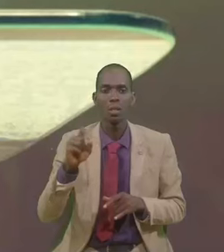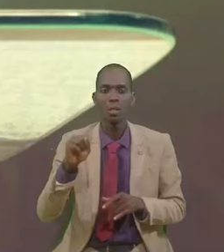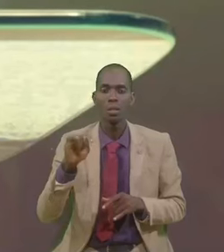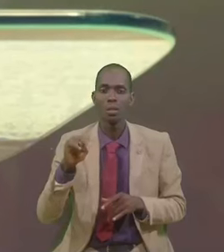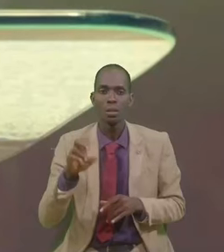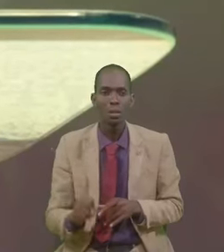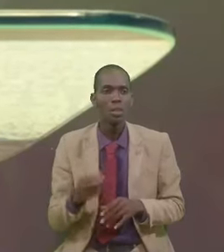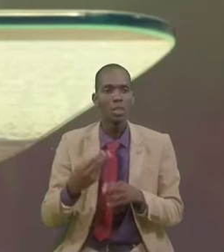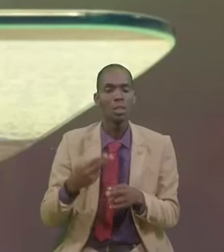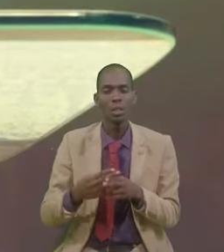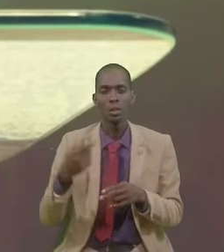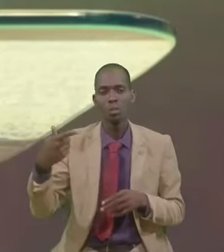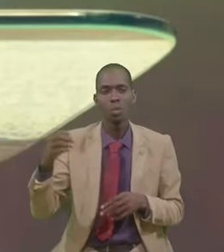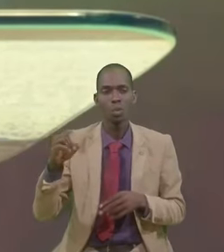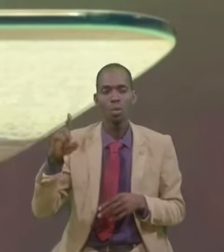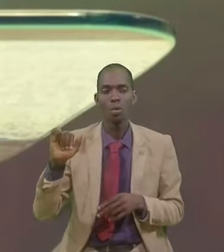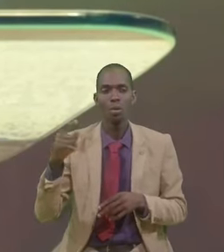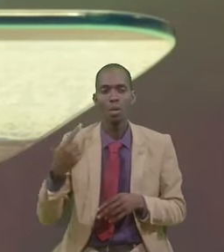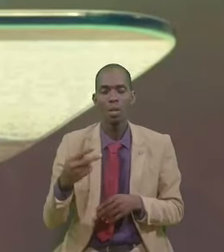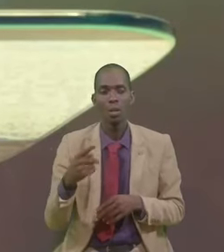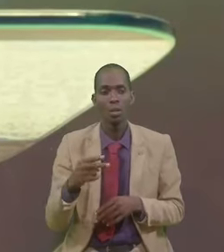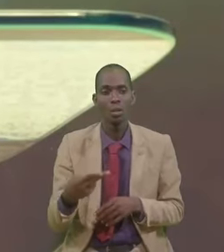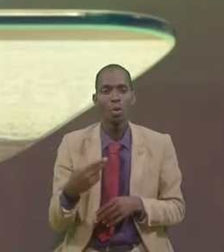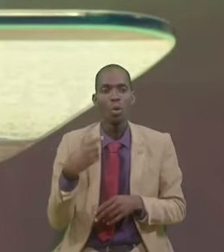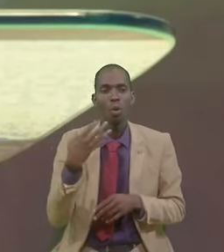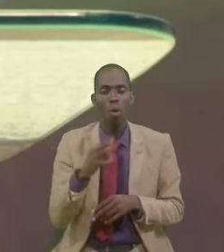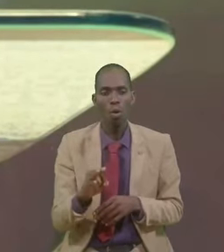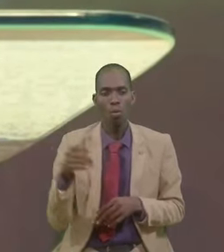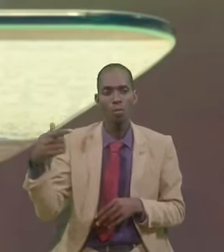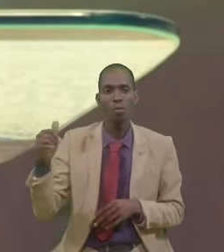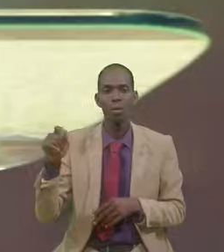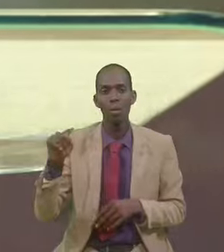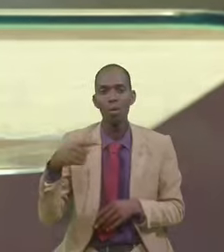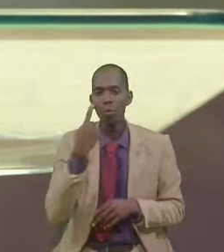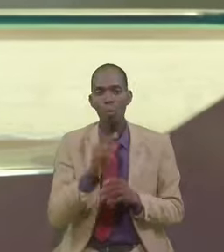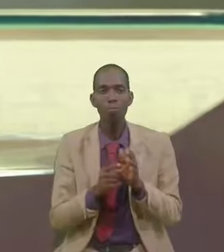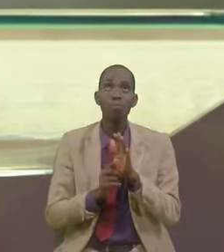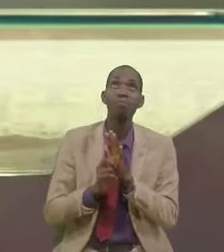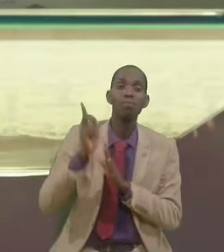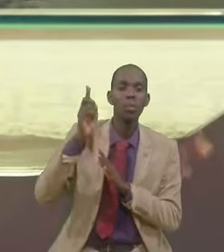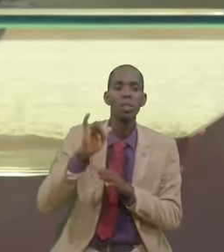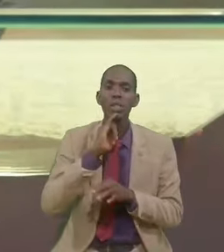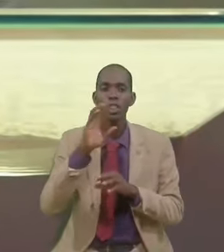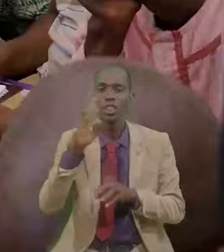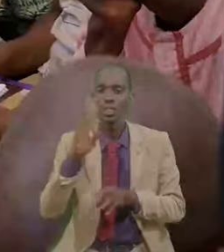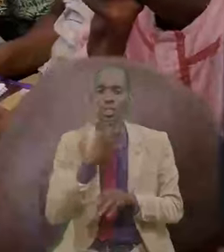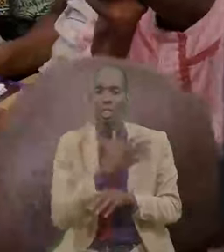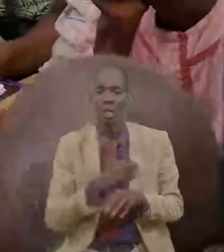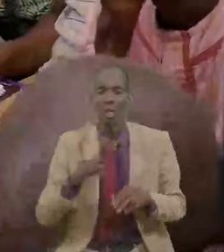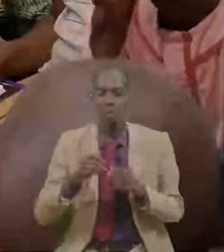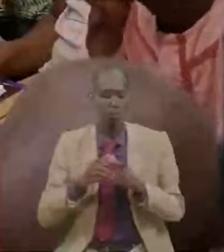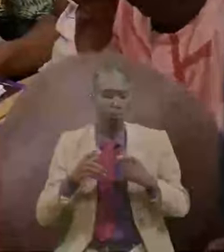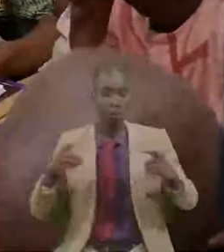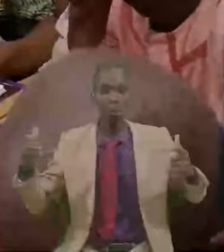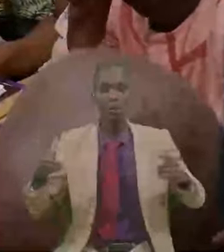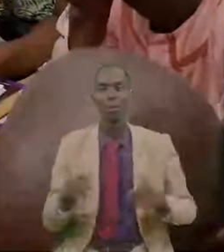se nommait Goliath. Il était de Gath et il avait une taille de 6 coudées et un empan. Nous allons le vaincre.